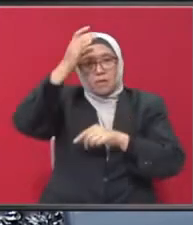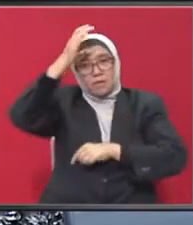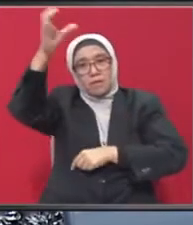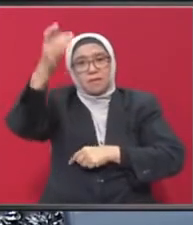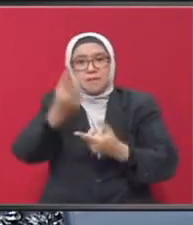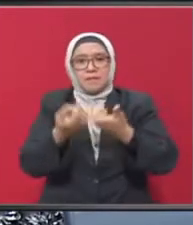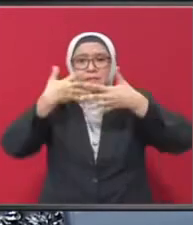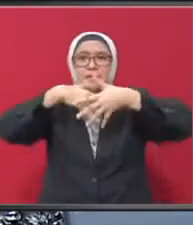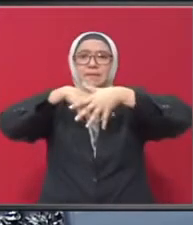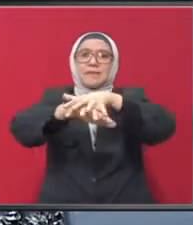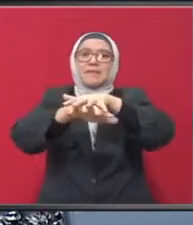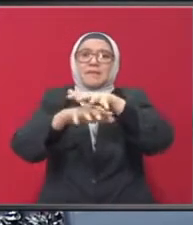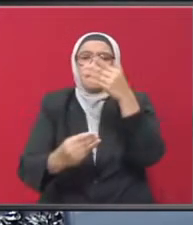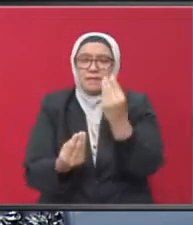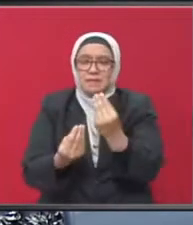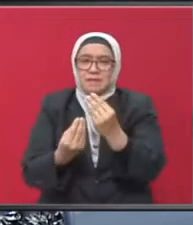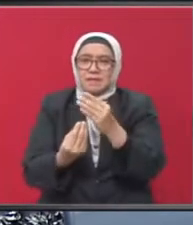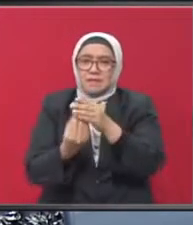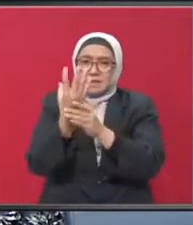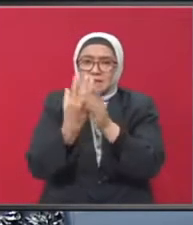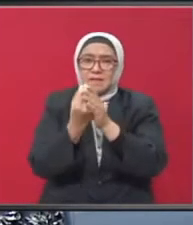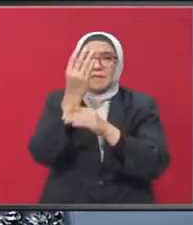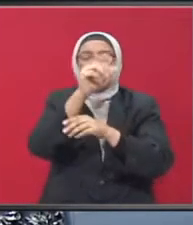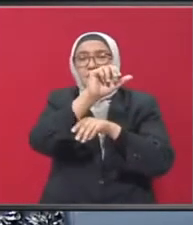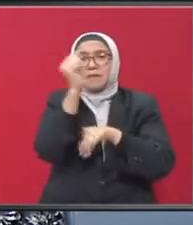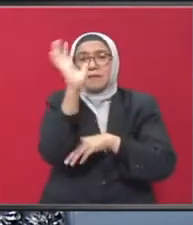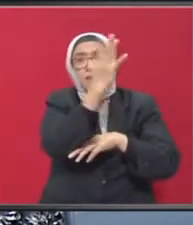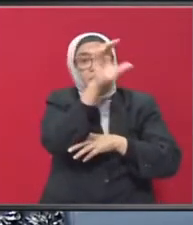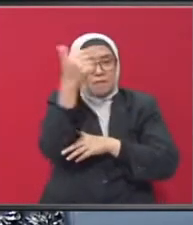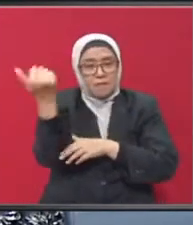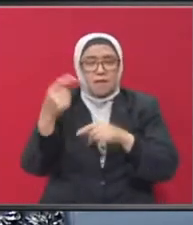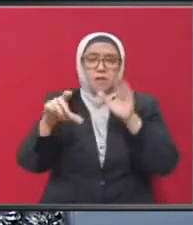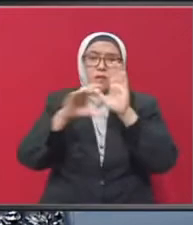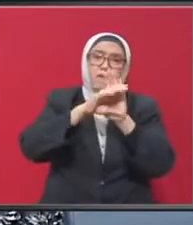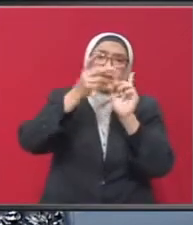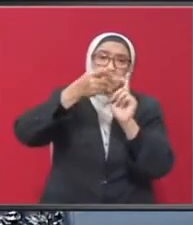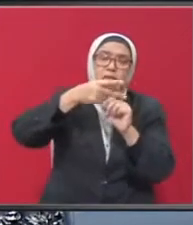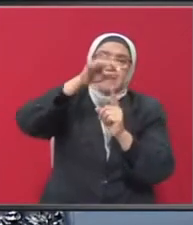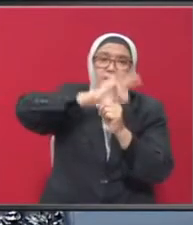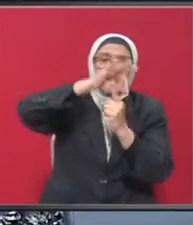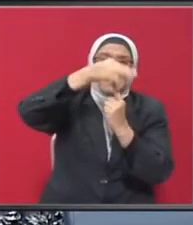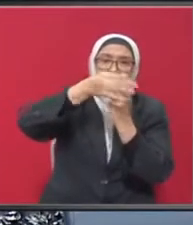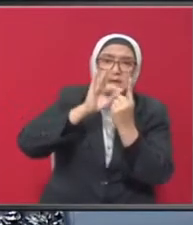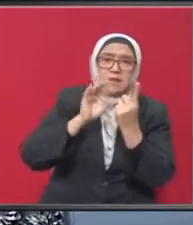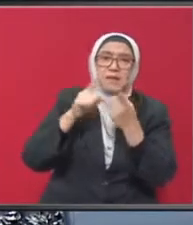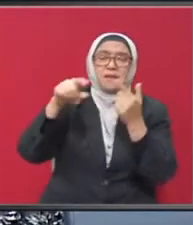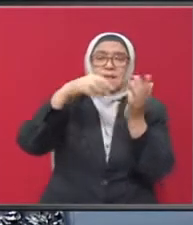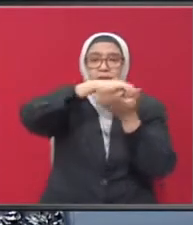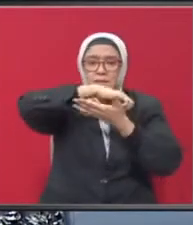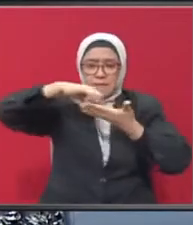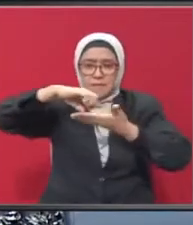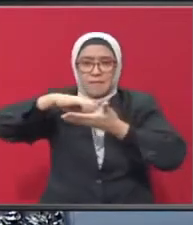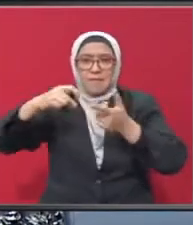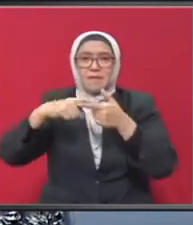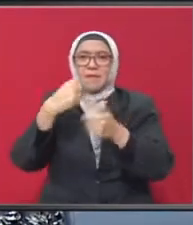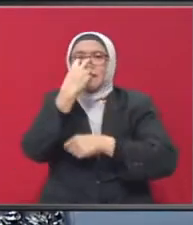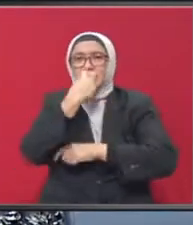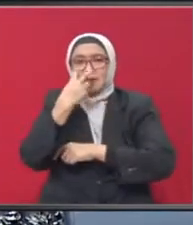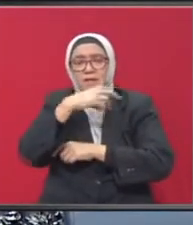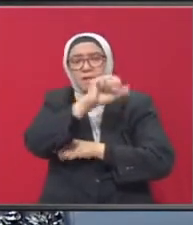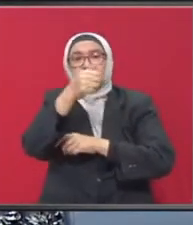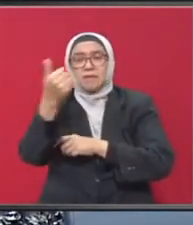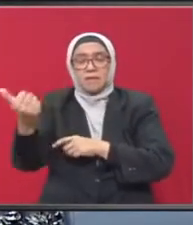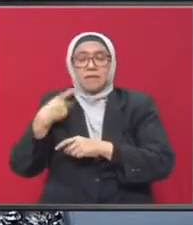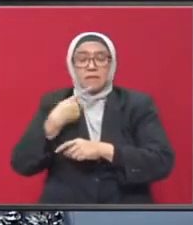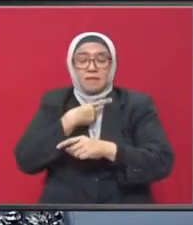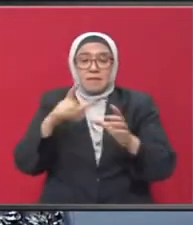lain antaranya tanaman pisang betina dan juga durian dan kita bersatu kajian kita buat untuk mode integrasi yang kita